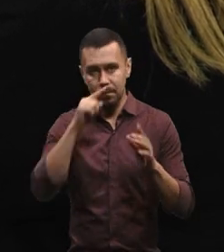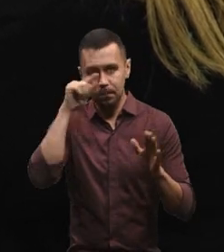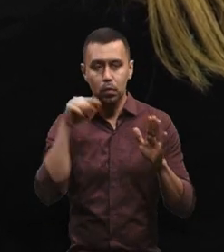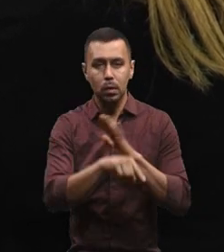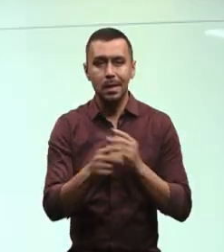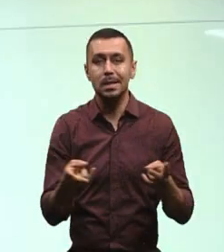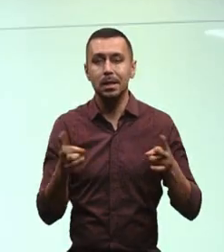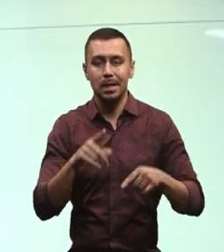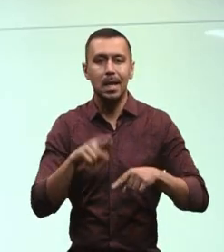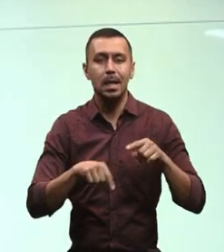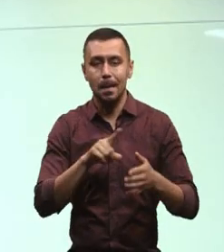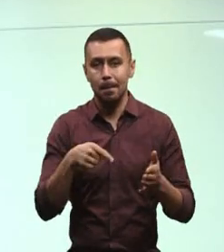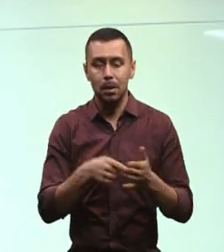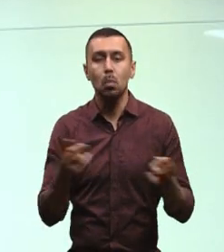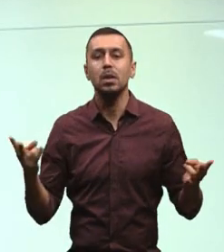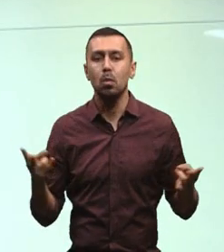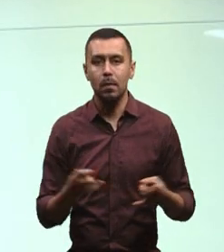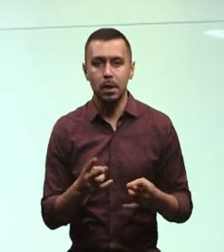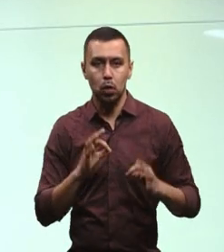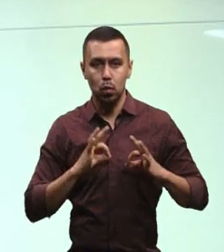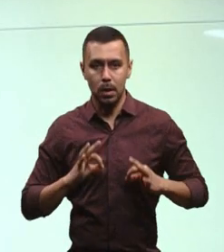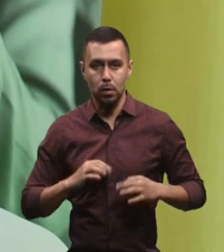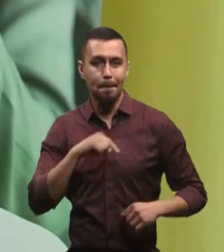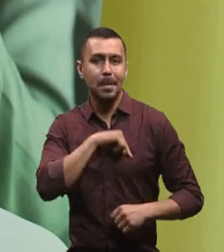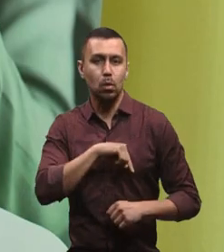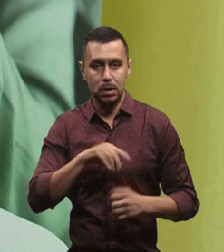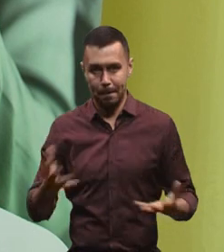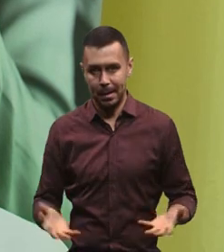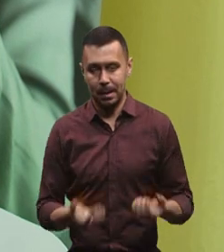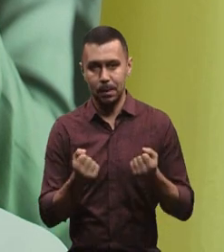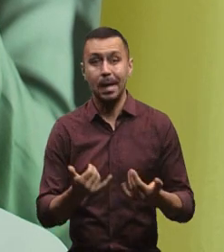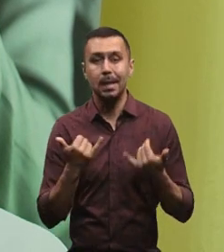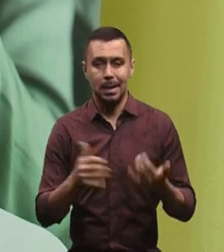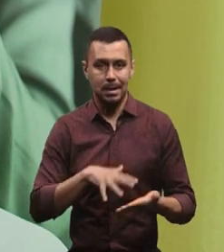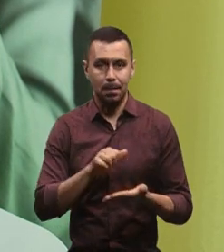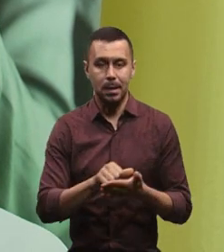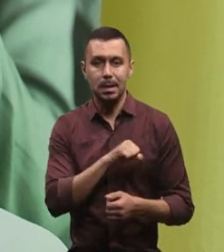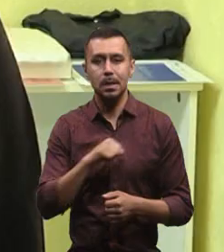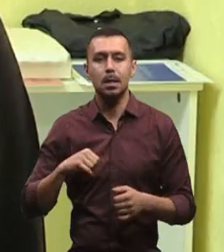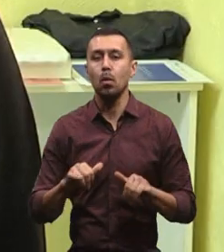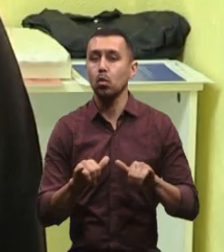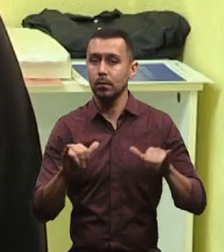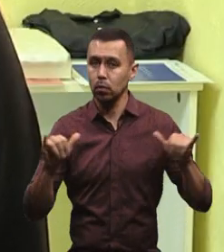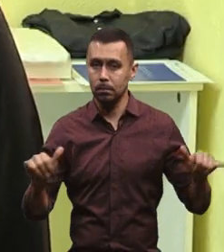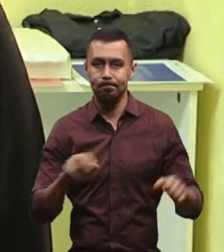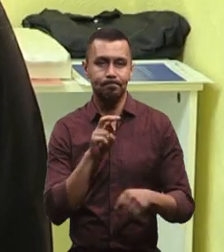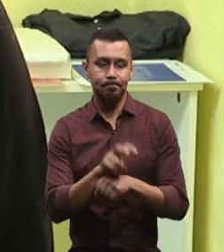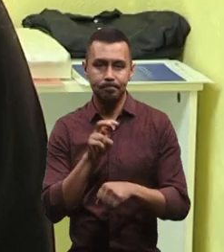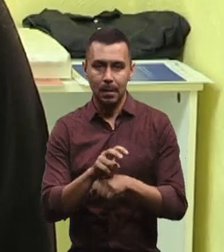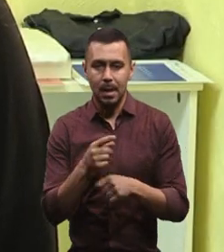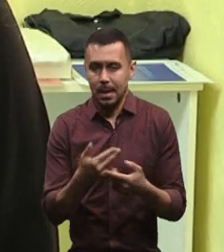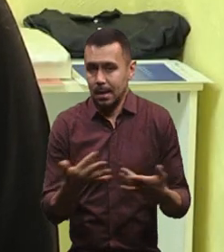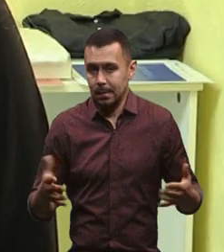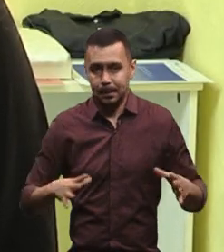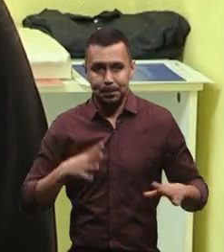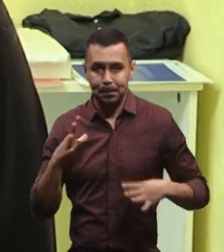вторгнення залишила рідне місто, то потребувала юридичної і психологічної підтримки. Нині ж займається саморозвитком. Посещаю тренінги